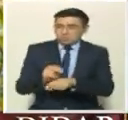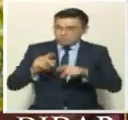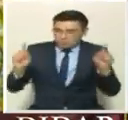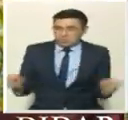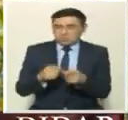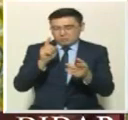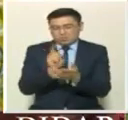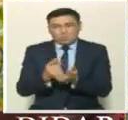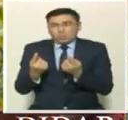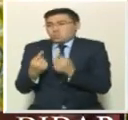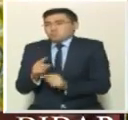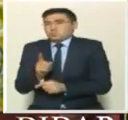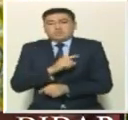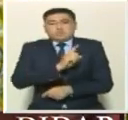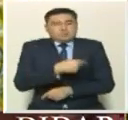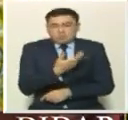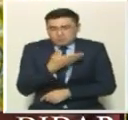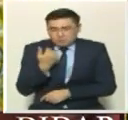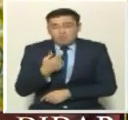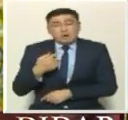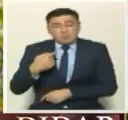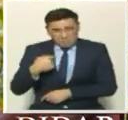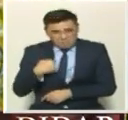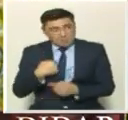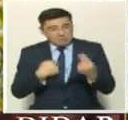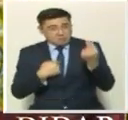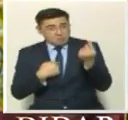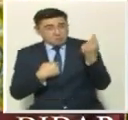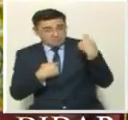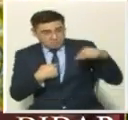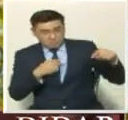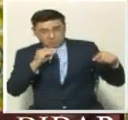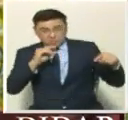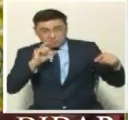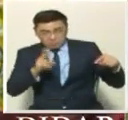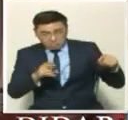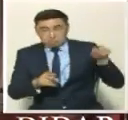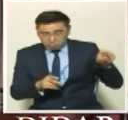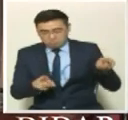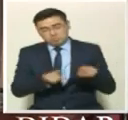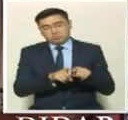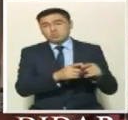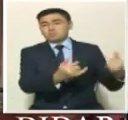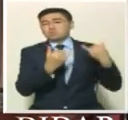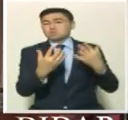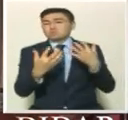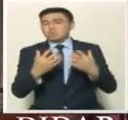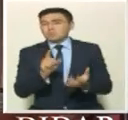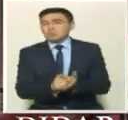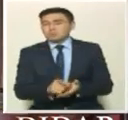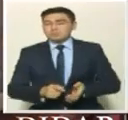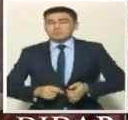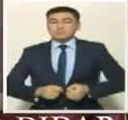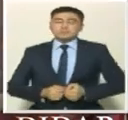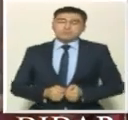басқа ештеңе требовать етпейміз. Бізден ақшаны қалай требовать етеді жек, бізге солай жасасын жұмысын. Сонымен аталмыш мәселенің мән